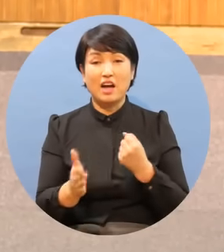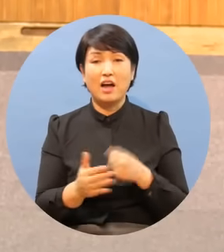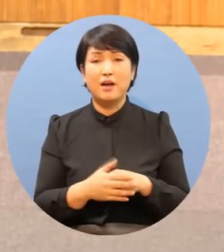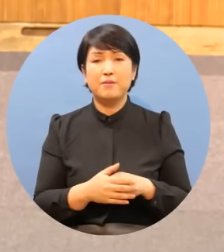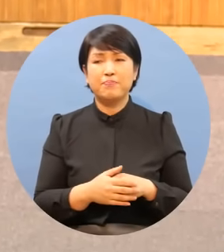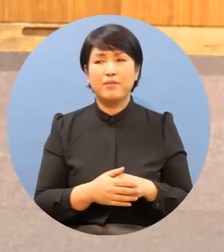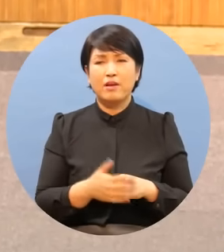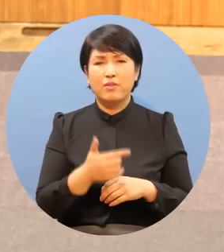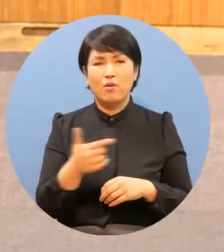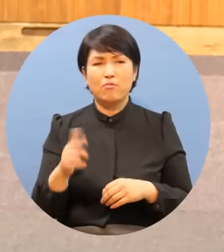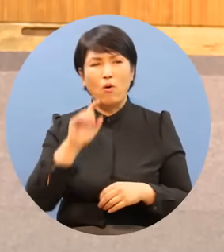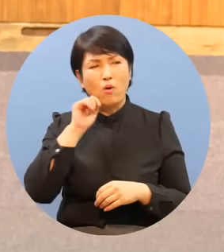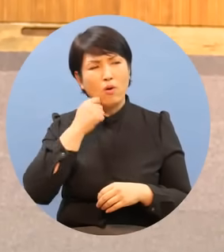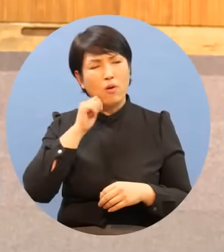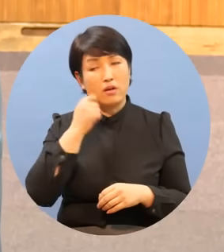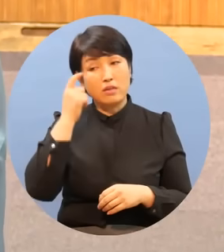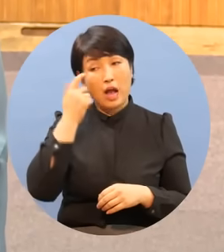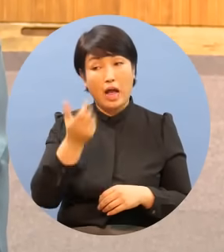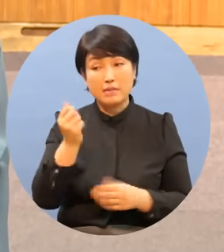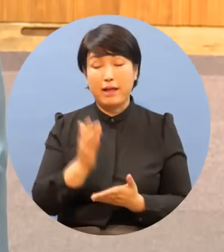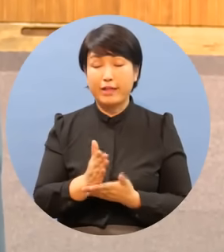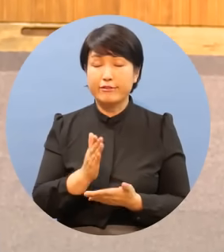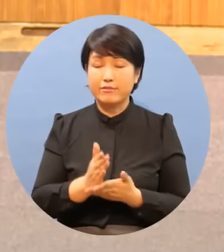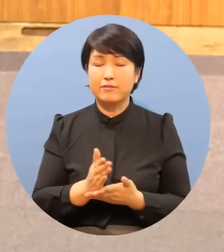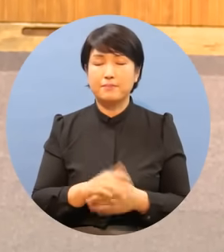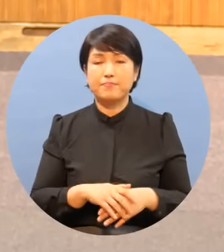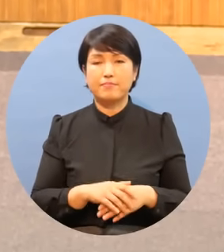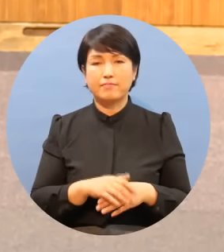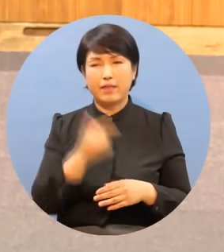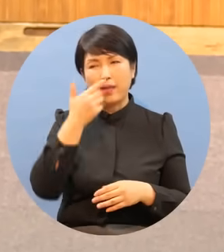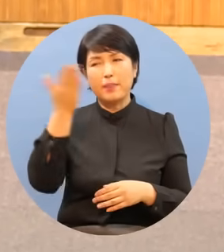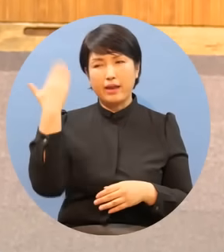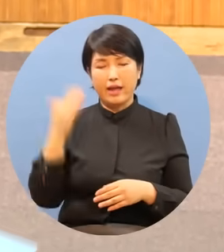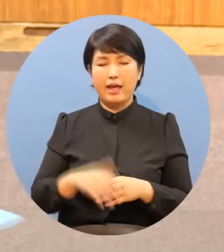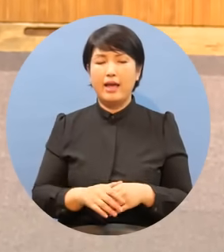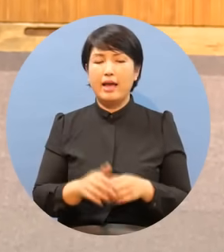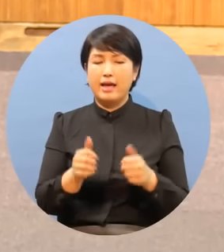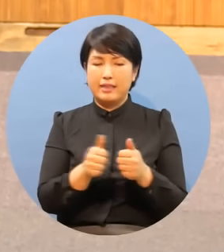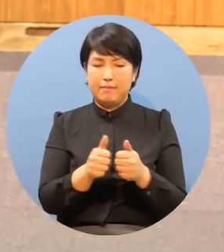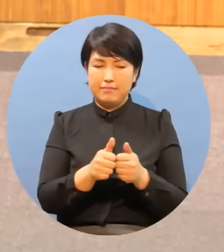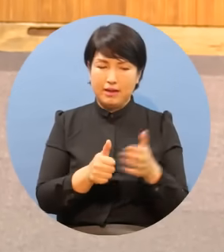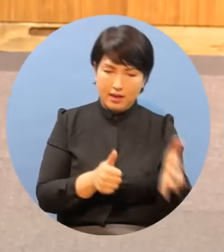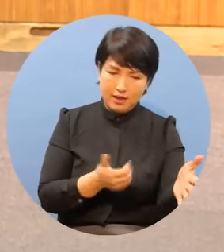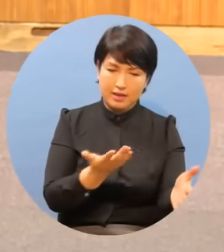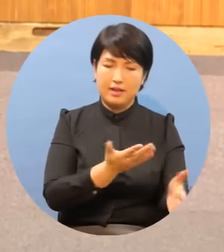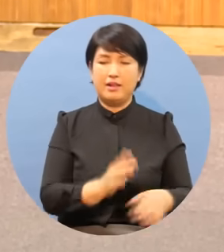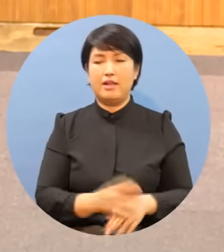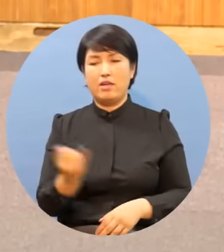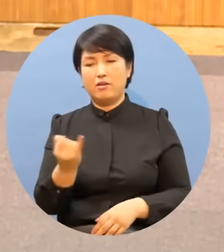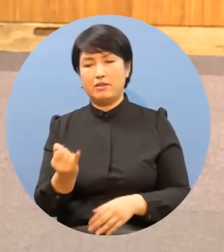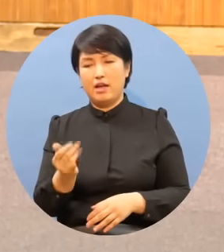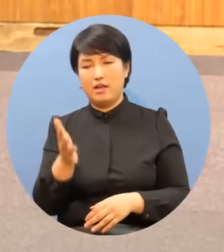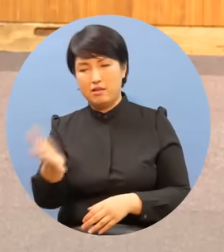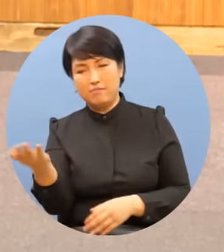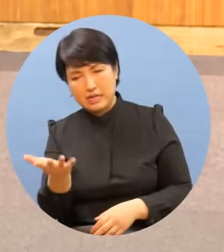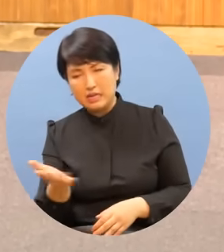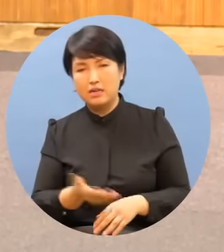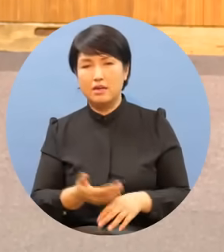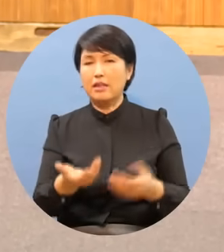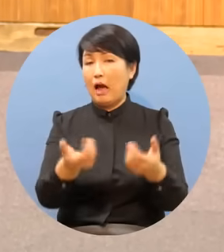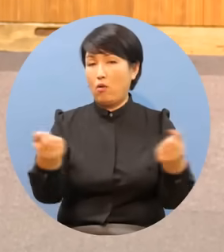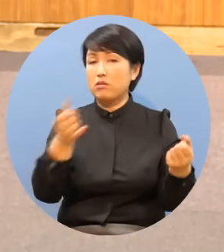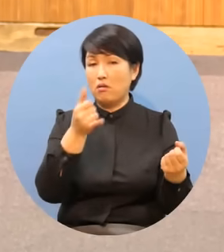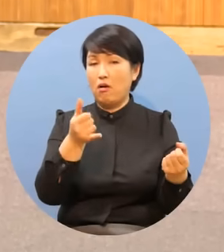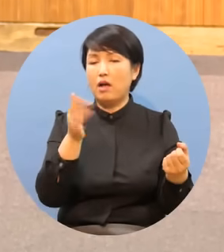그러니까 너무 어렵게 생각하지 말고 그 옛날에는 남자일 여자일 따로 있었잖아. 그죠? 그런데 지금